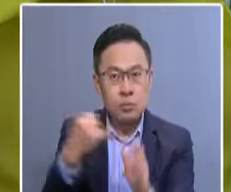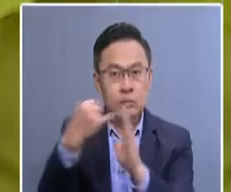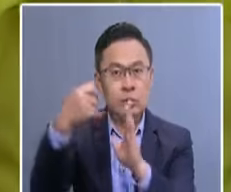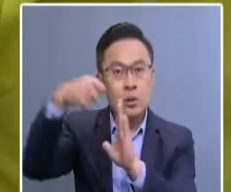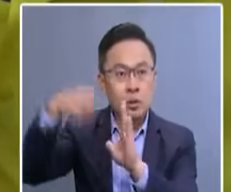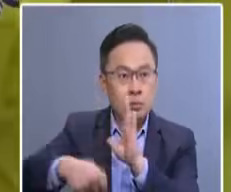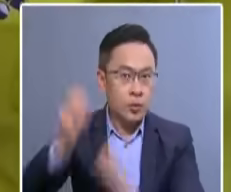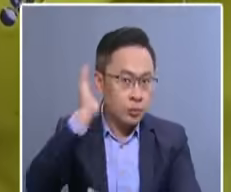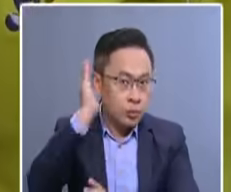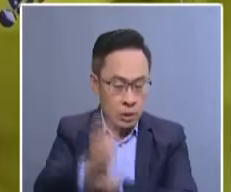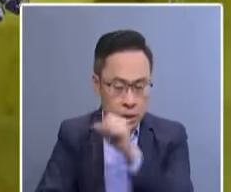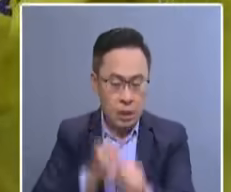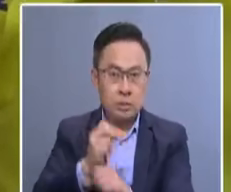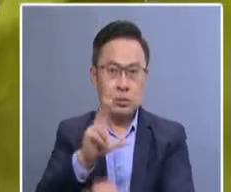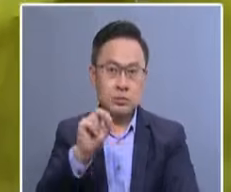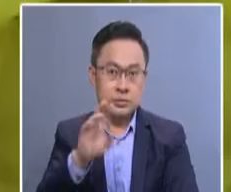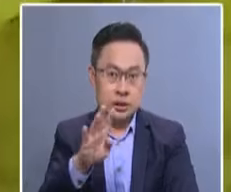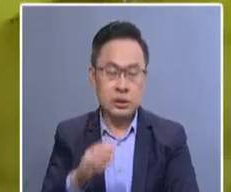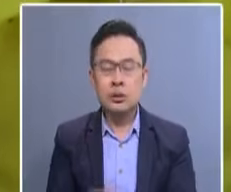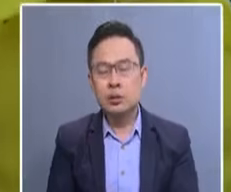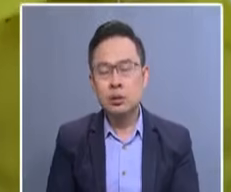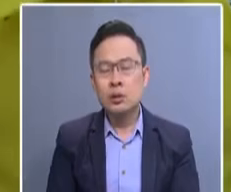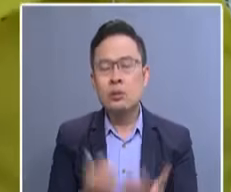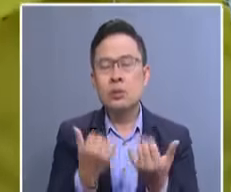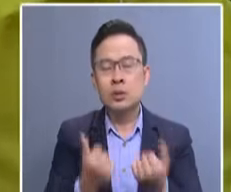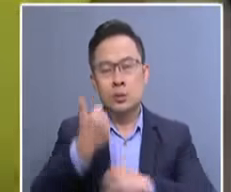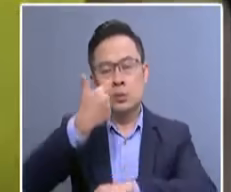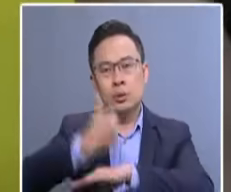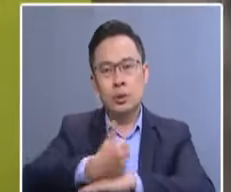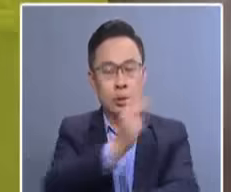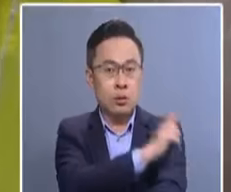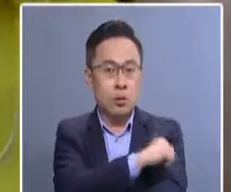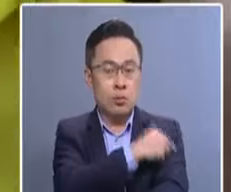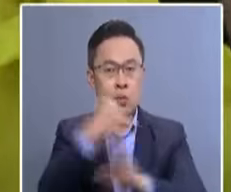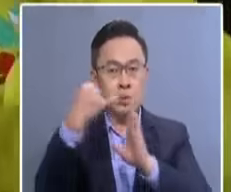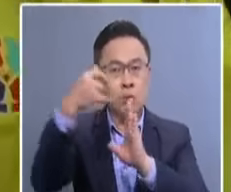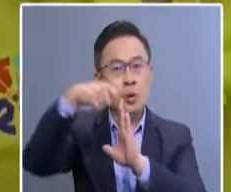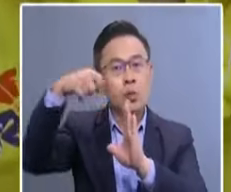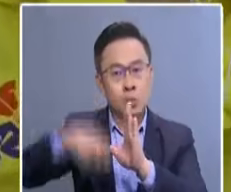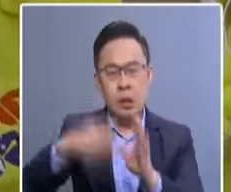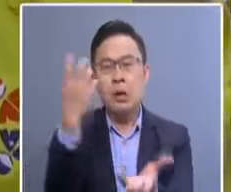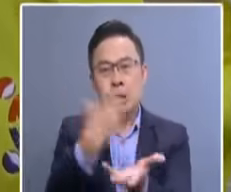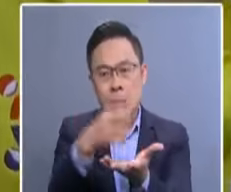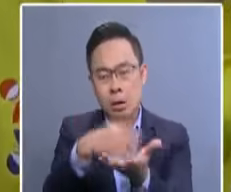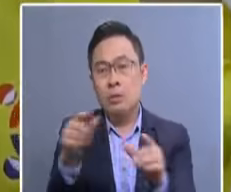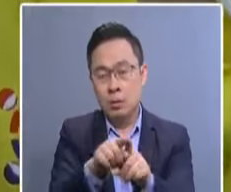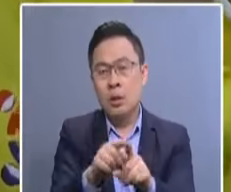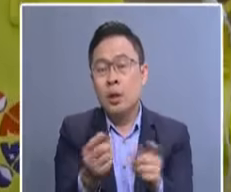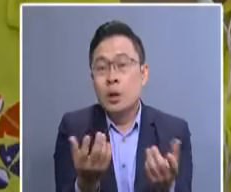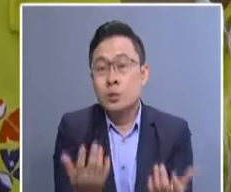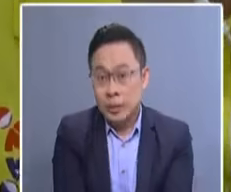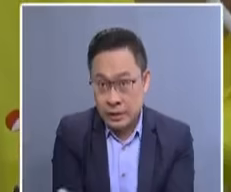นี้ทางคุณหมอนรินทร์รัตน์นะครับพิชญาคามินเนี่ยนเป็นนายแพทย์สาธารณสุขจังหวัดนครราชสีมาบอกว่าจังหวัด